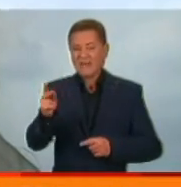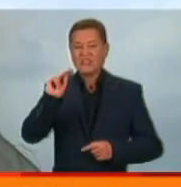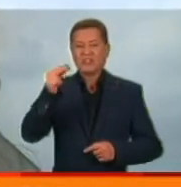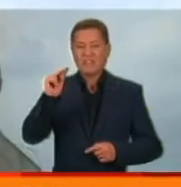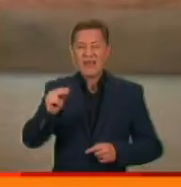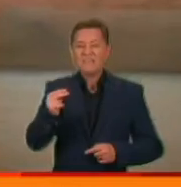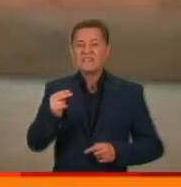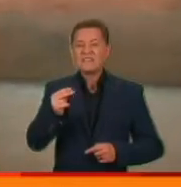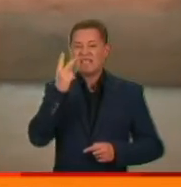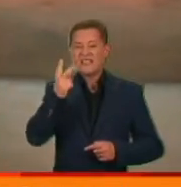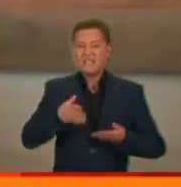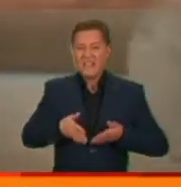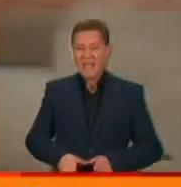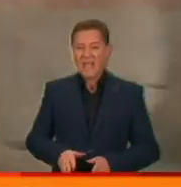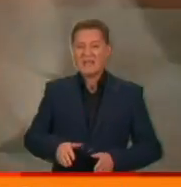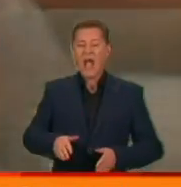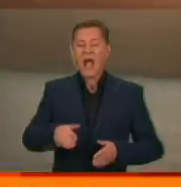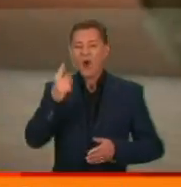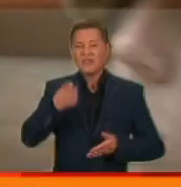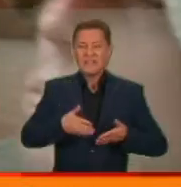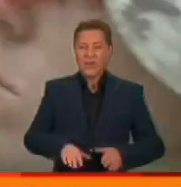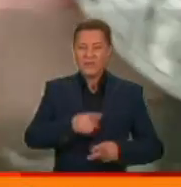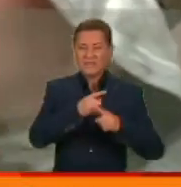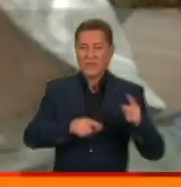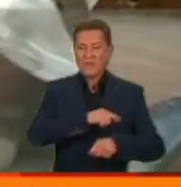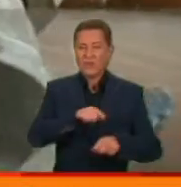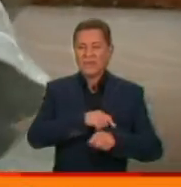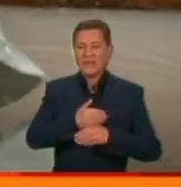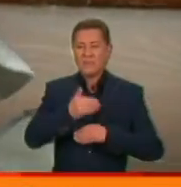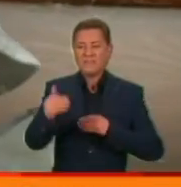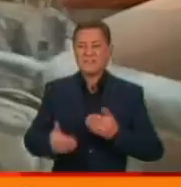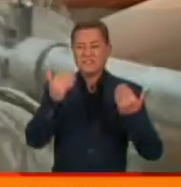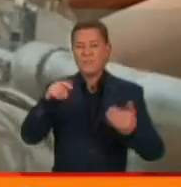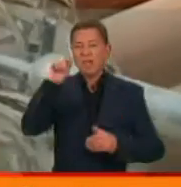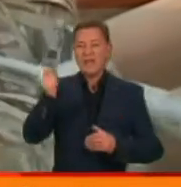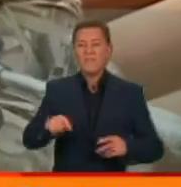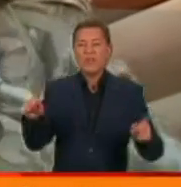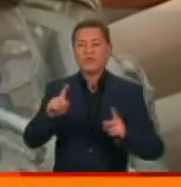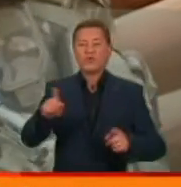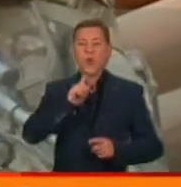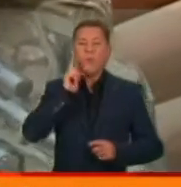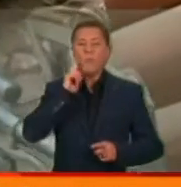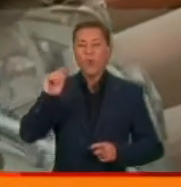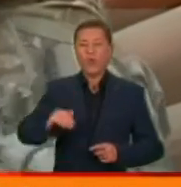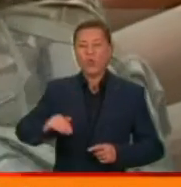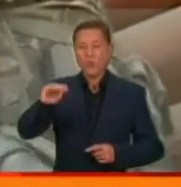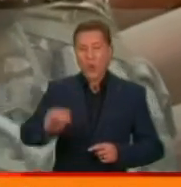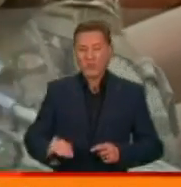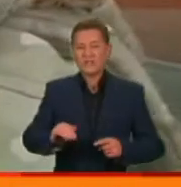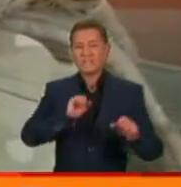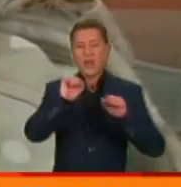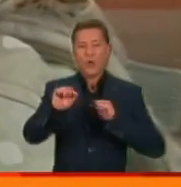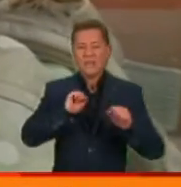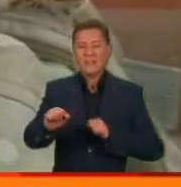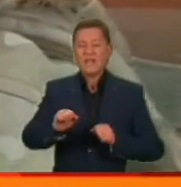Чернігівщини. Двійнята. Один народився на півгодини пізніше за іншого, і тепер на війні той, що молодший, за командира старшого. Обидва